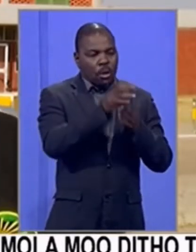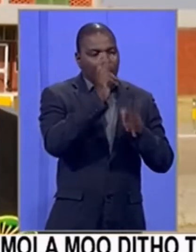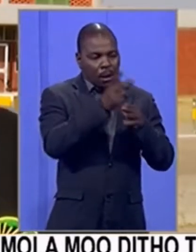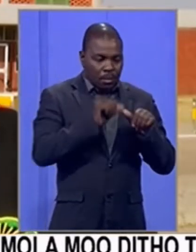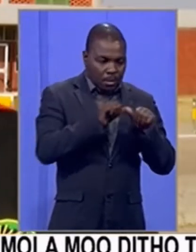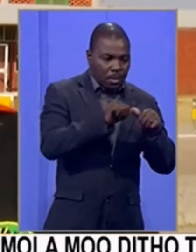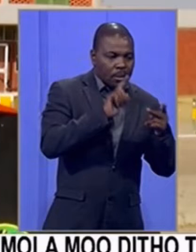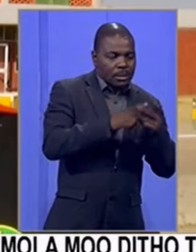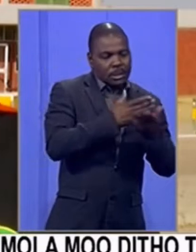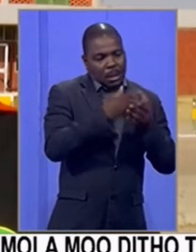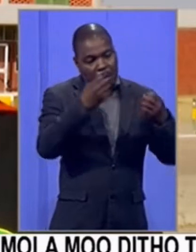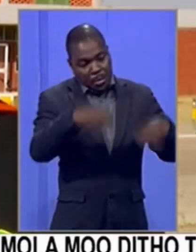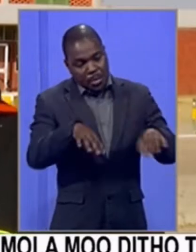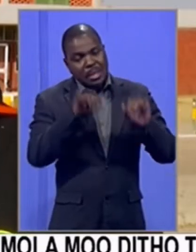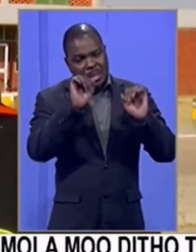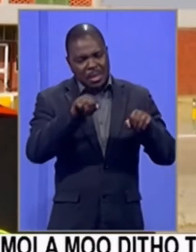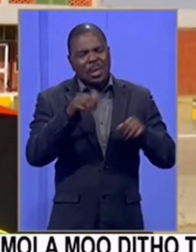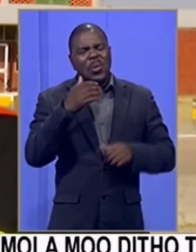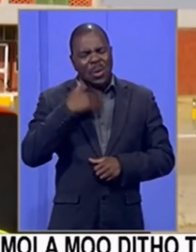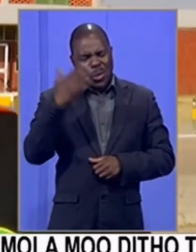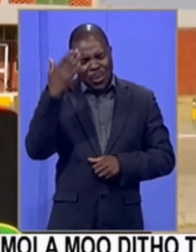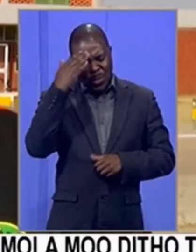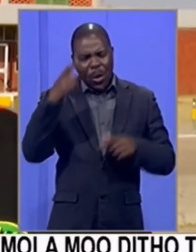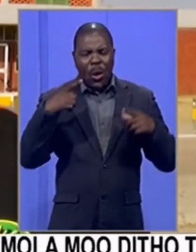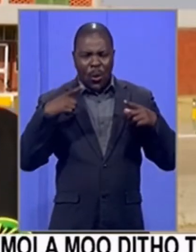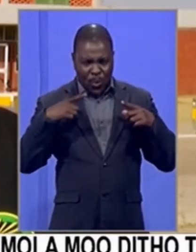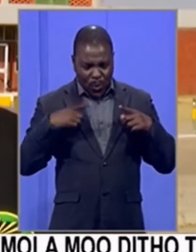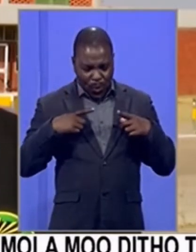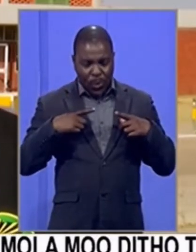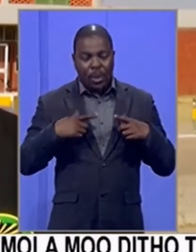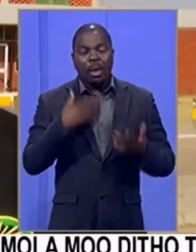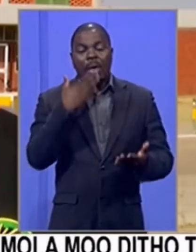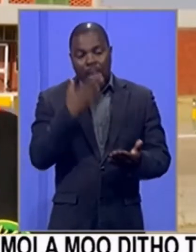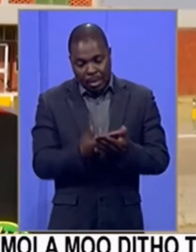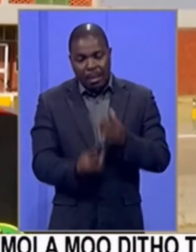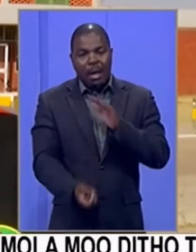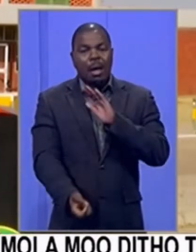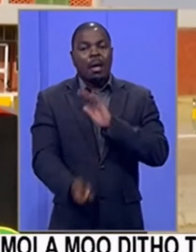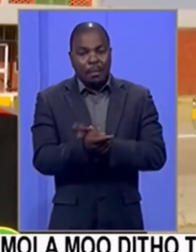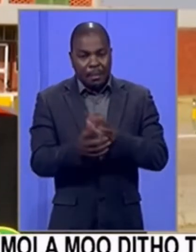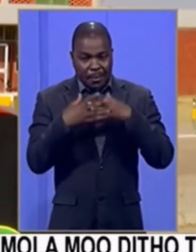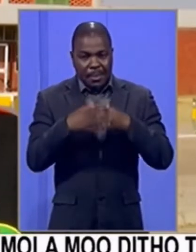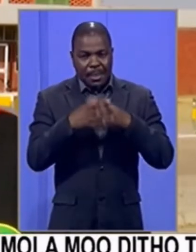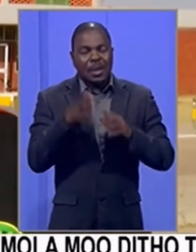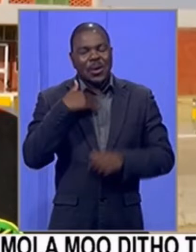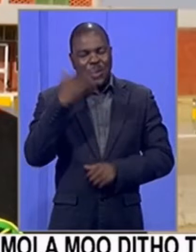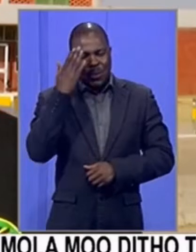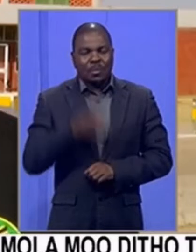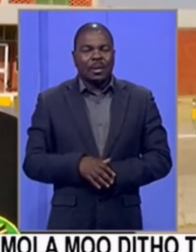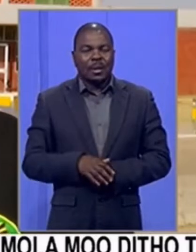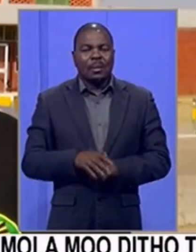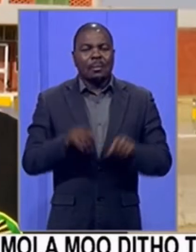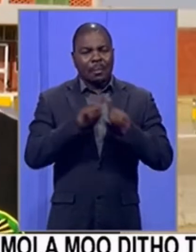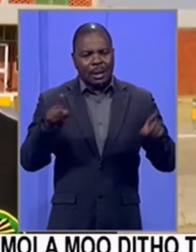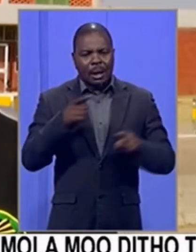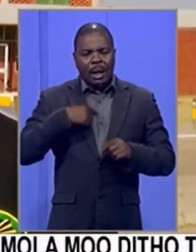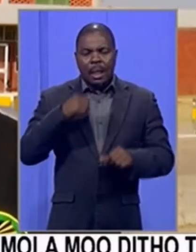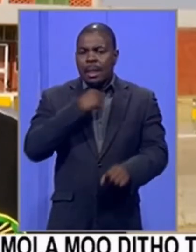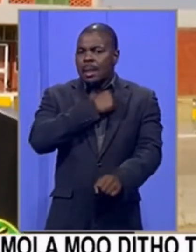kgethiwa re tluile re expect gore go re ka no tla ra ba le such instances but we re sa